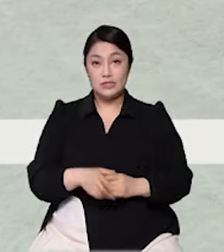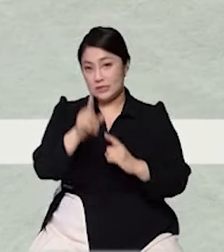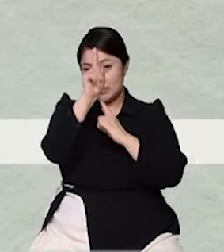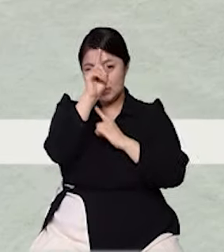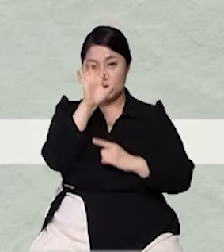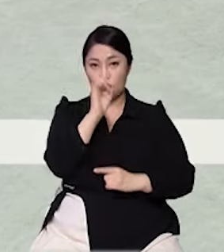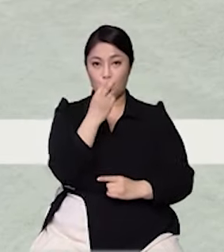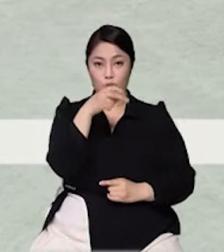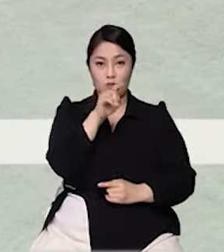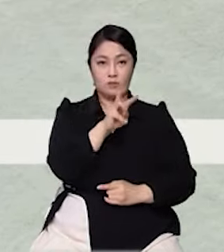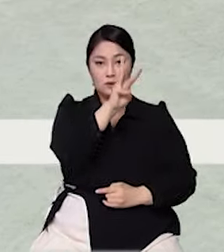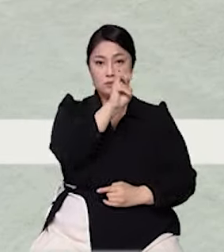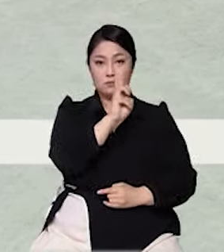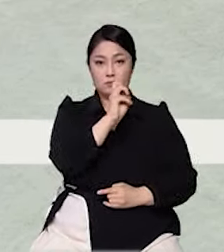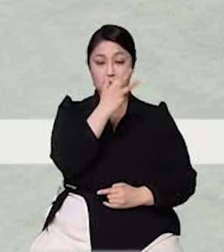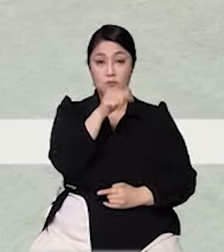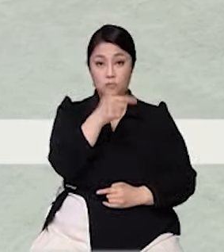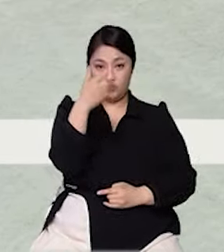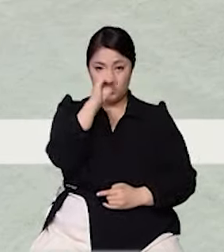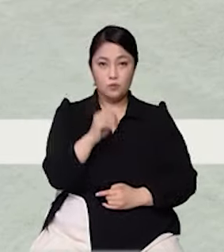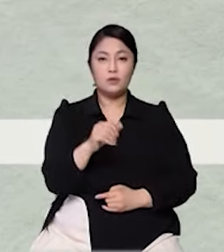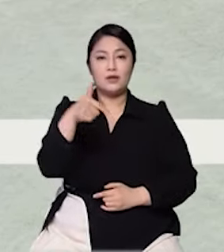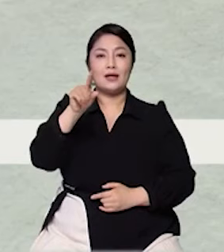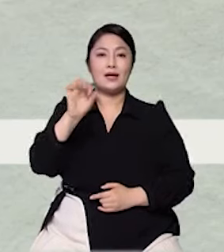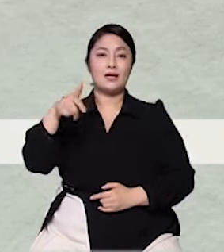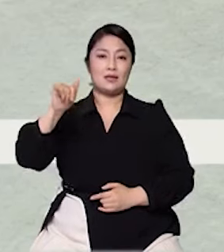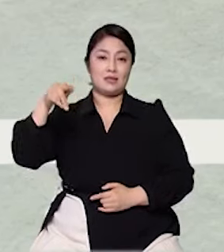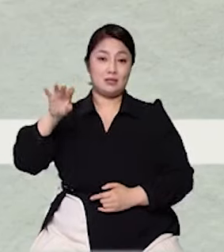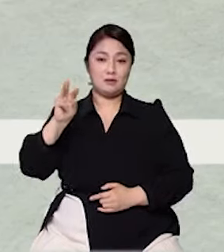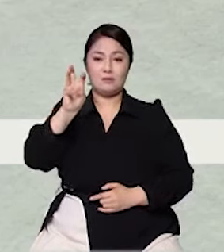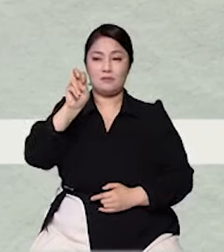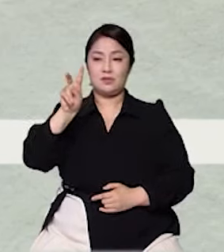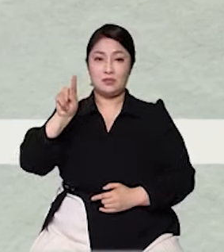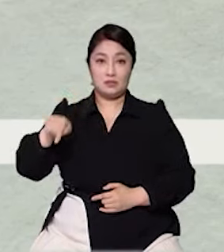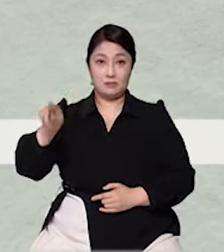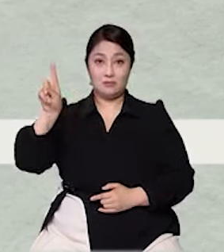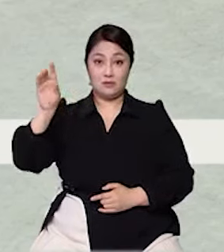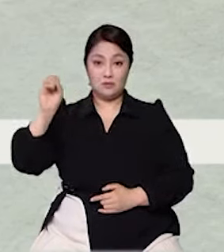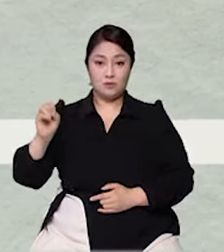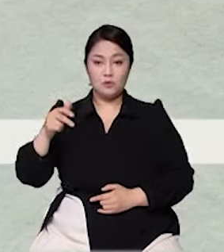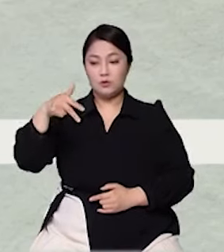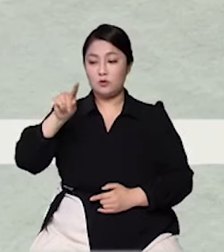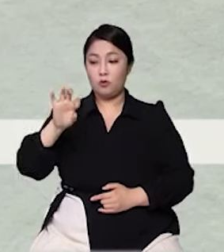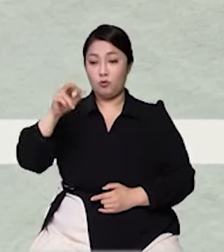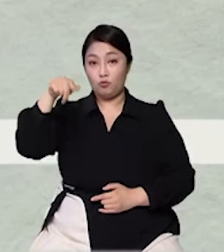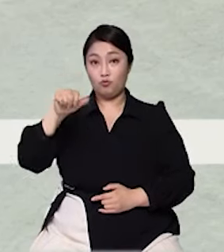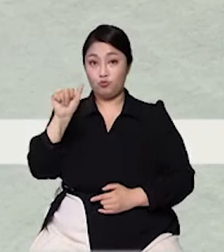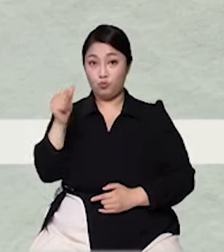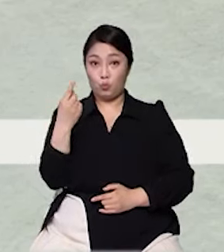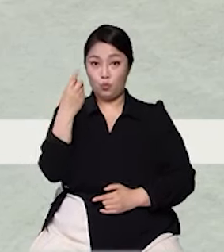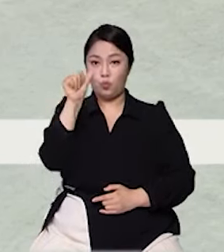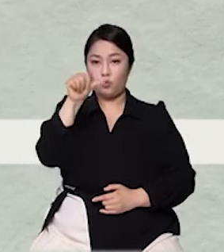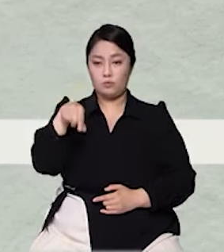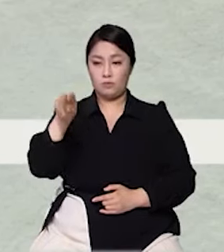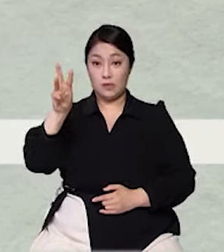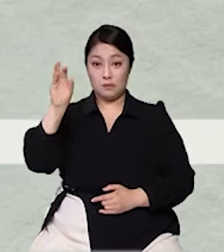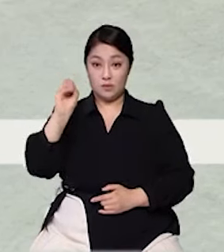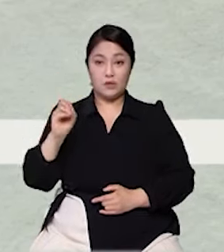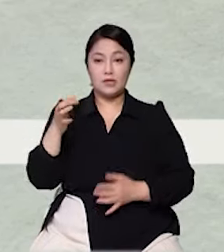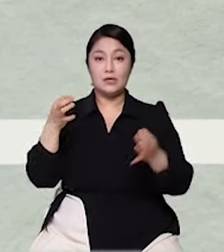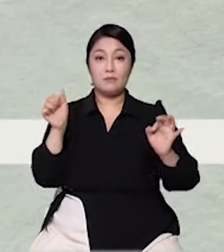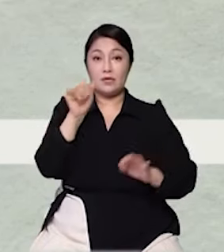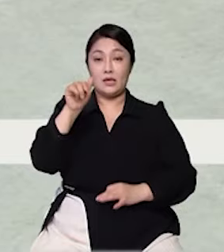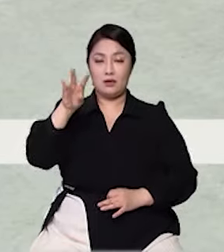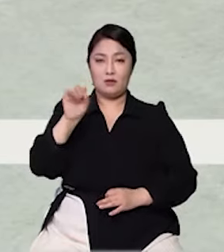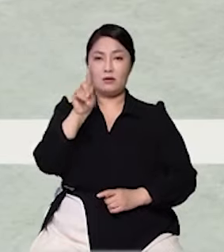이용섭 38.6% 강기정 32.1% 정준호 5.3% 김애경